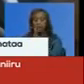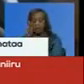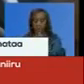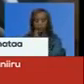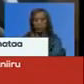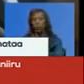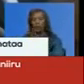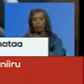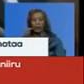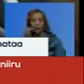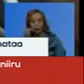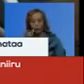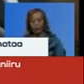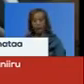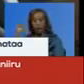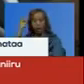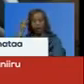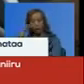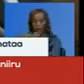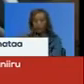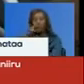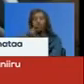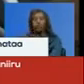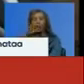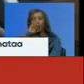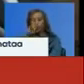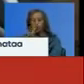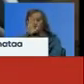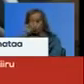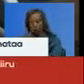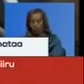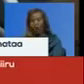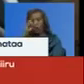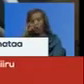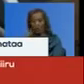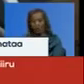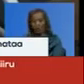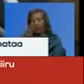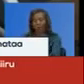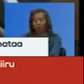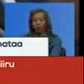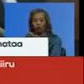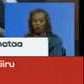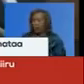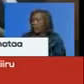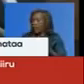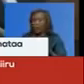አባልነት በኦሮሚያ ብሔራዊ ክልላዊ መንግስት ጅማ ዞን ጎማ ወረዳን በመወከል ያገለገሉ